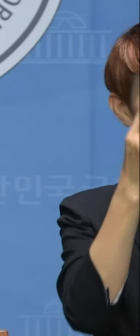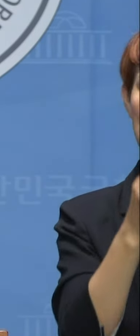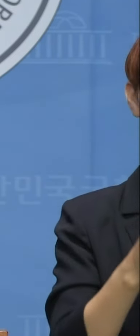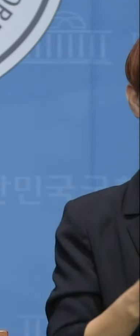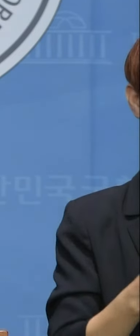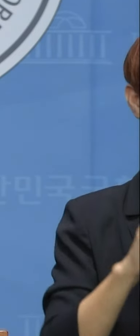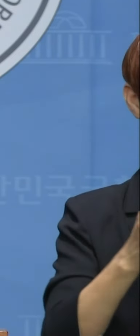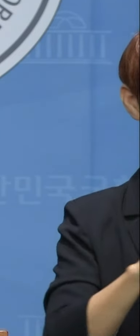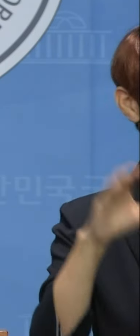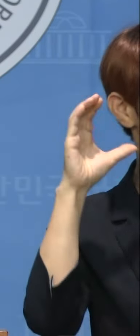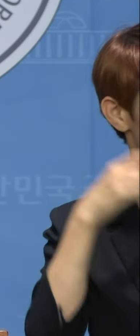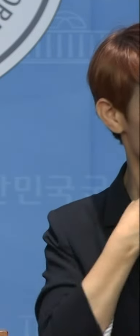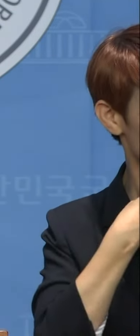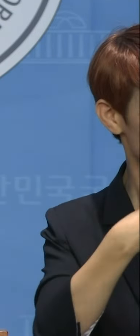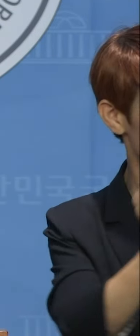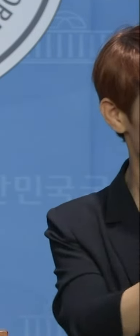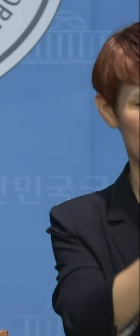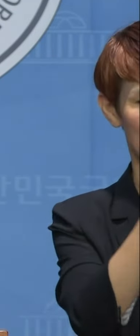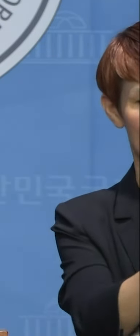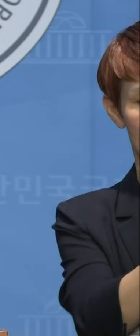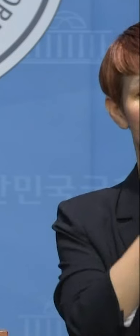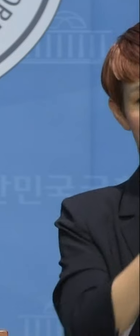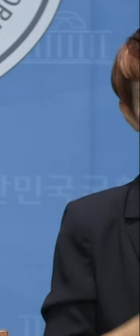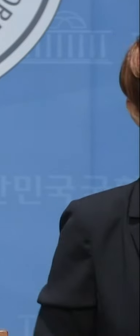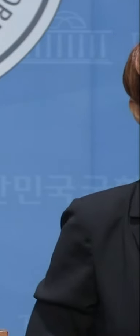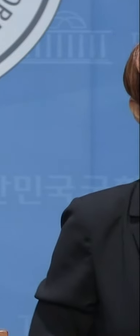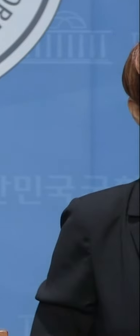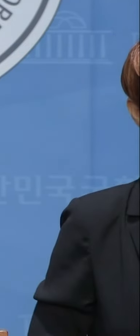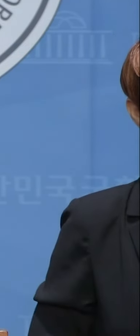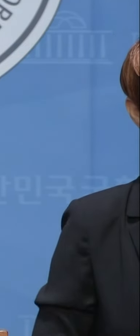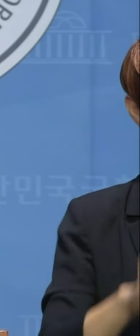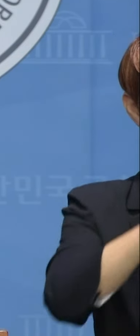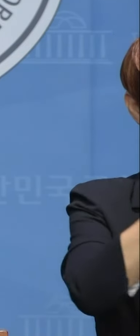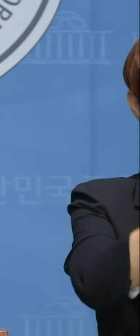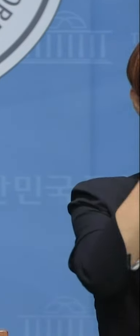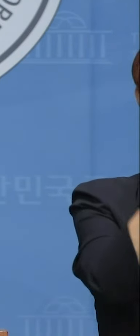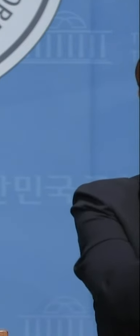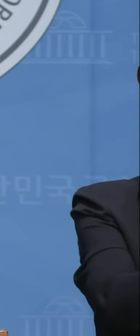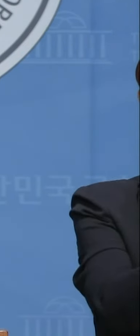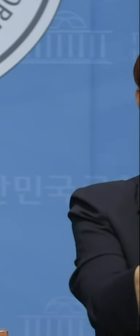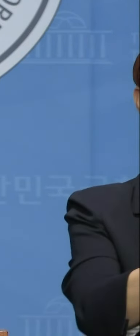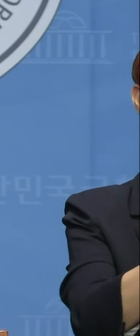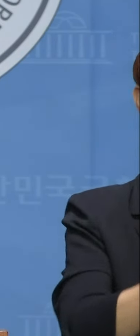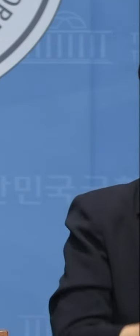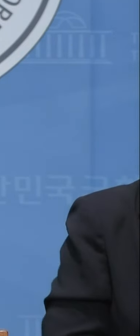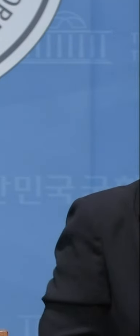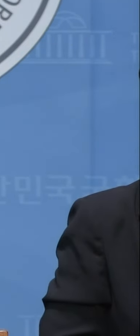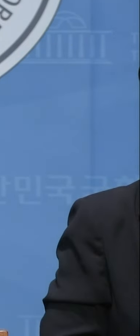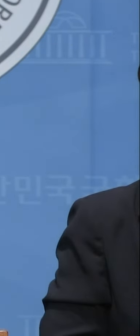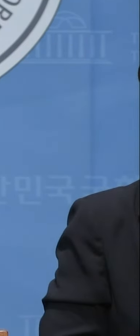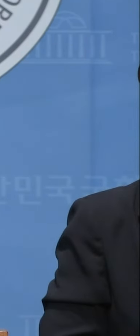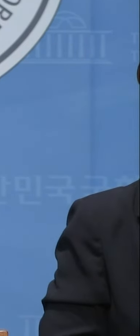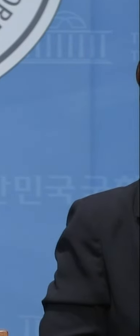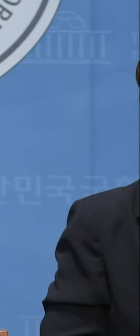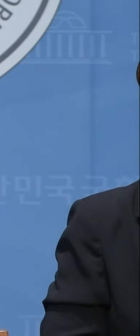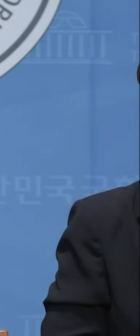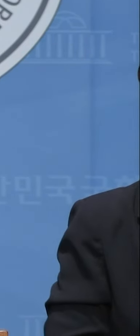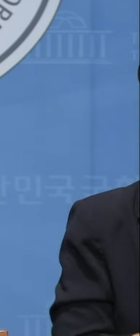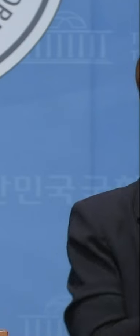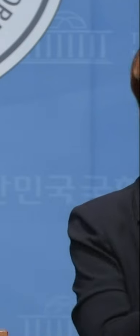꼽았습니다 이제는 더 이상 제왕적 대통령임을 숨기지 않을